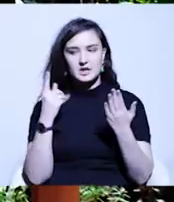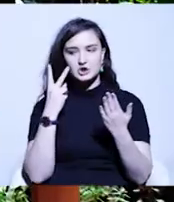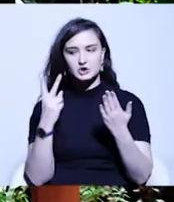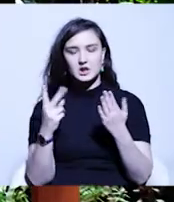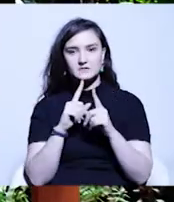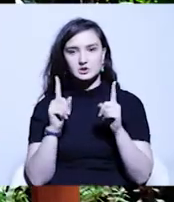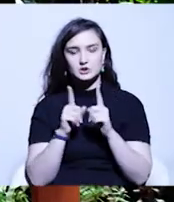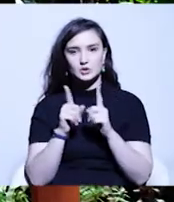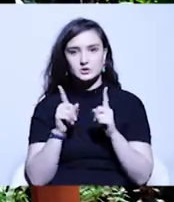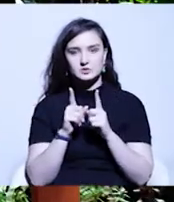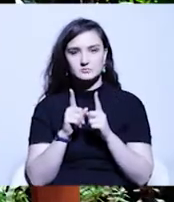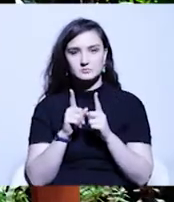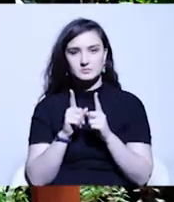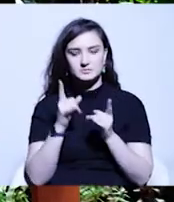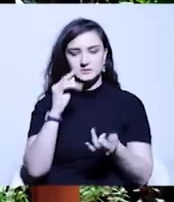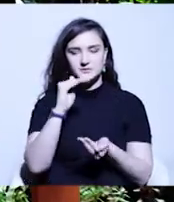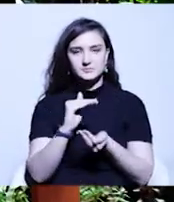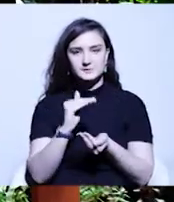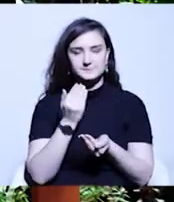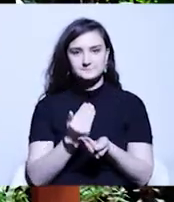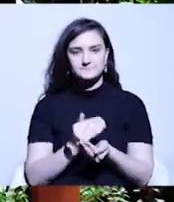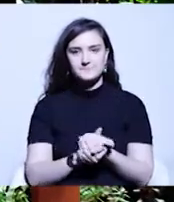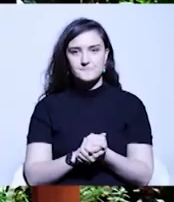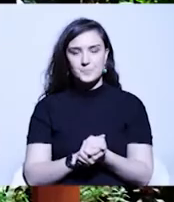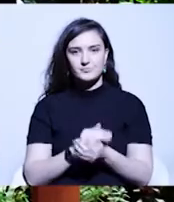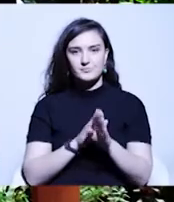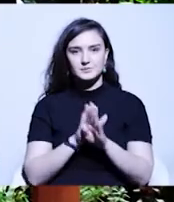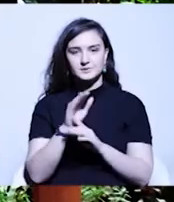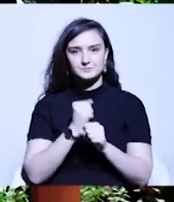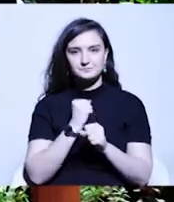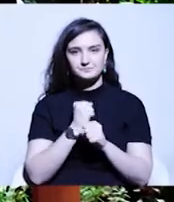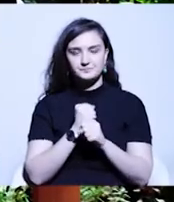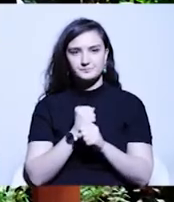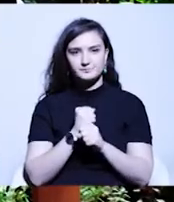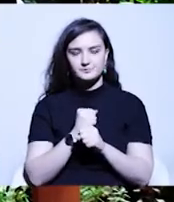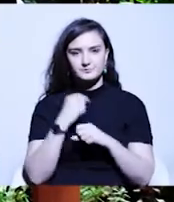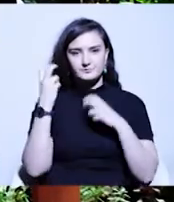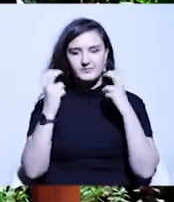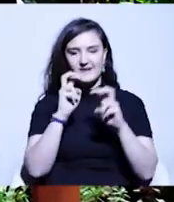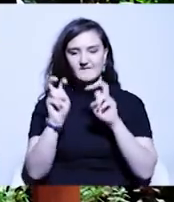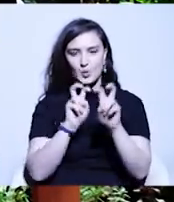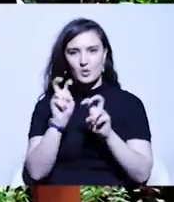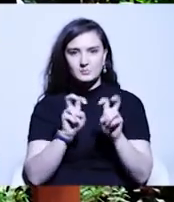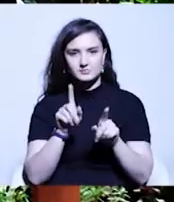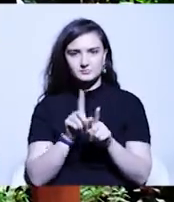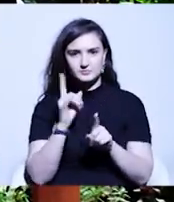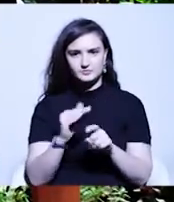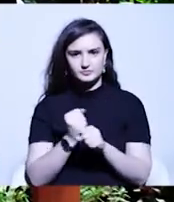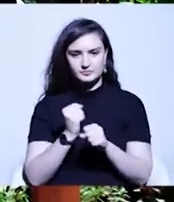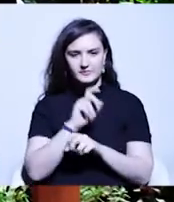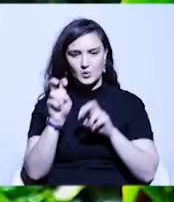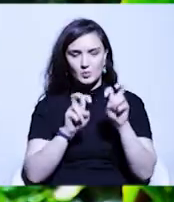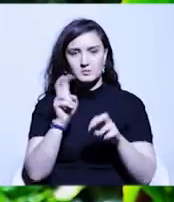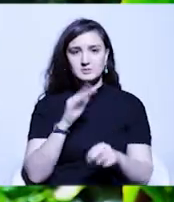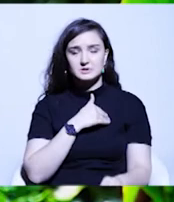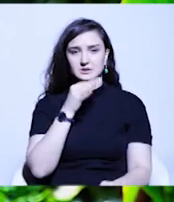შეხედვით, მხოლოდ პატარა ბავშვის მიერ შესრულ გაკეთებული ხვეულებისგან. მაგრამ მინდა